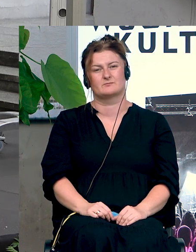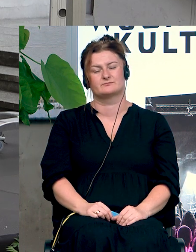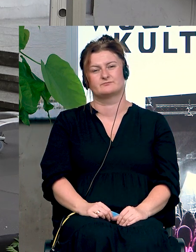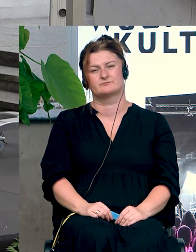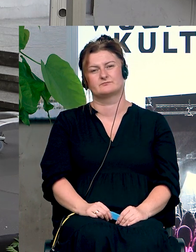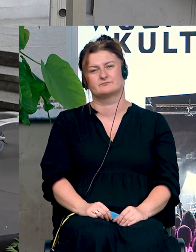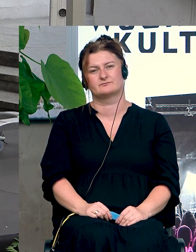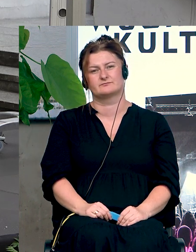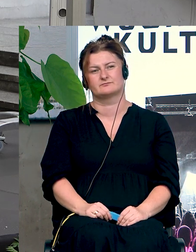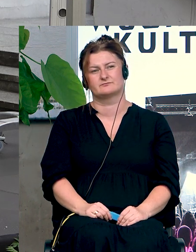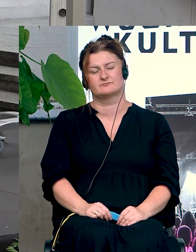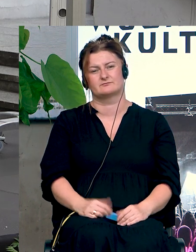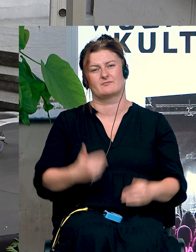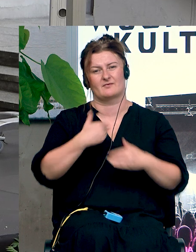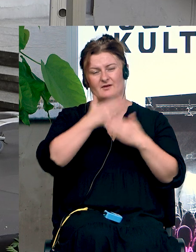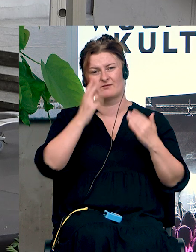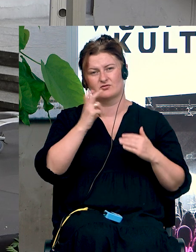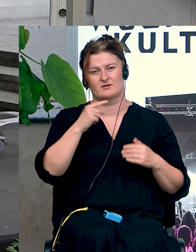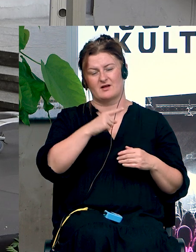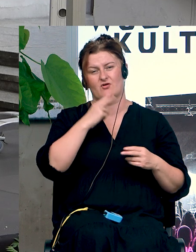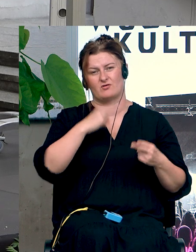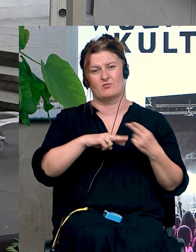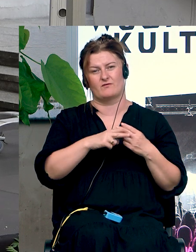Я не знаю, чи це та відповідь, якої ти чекав, але